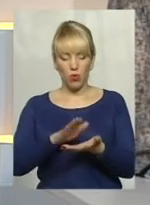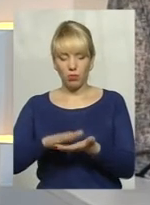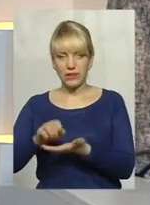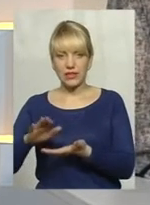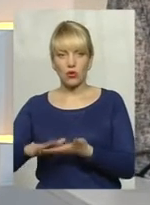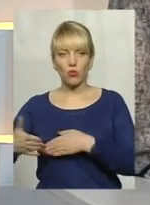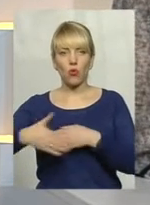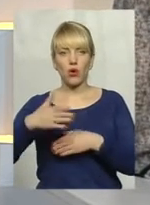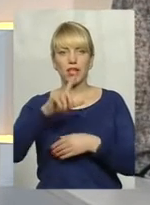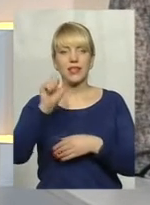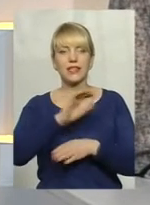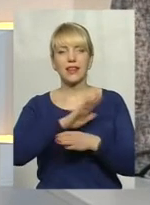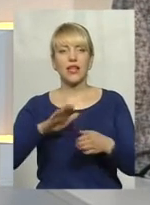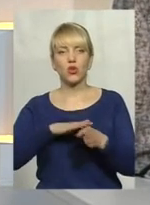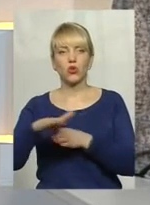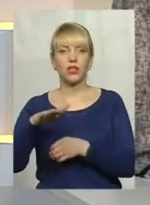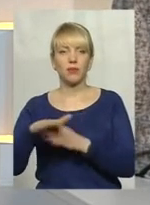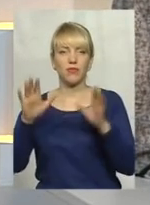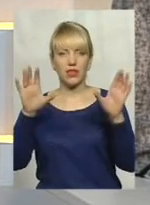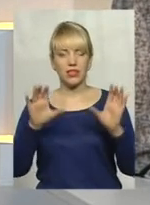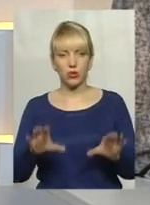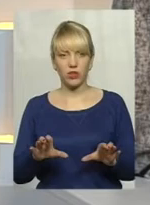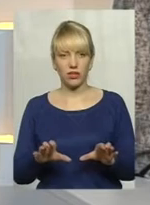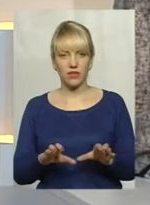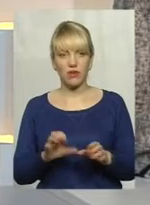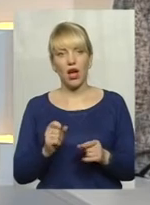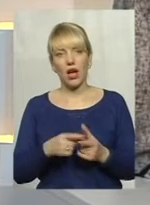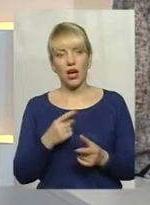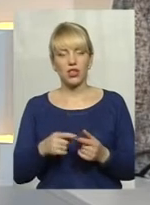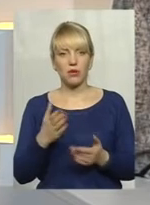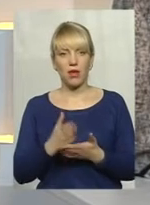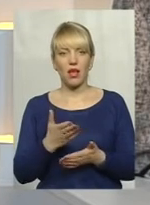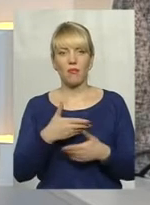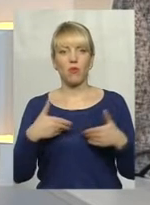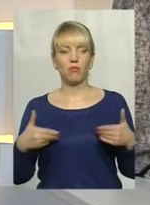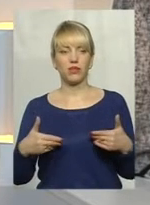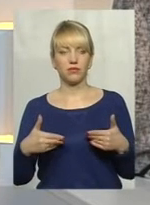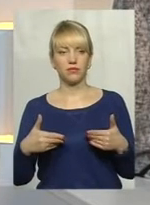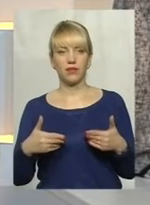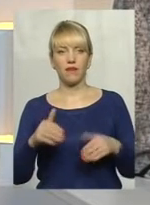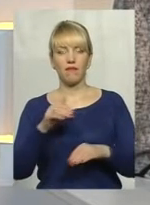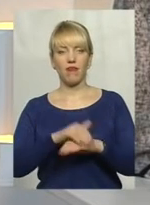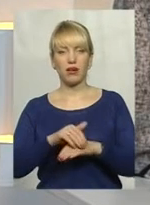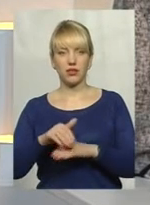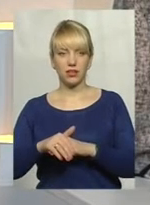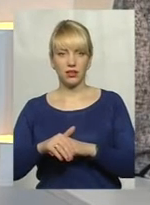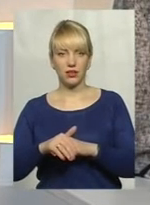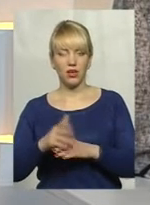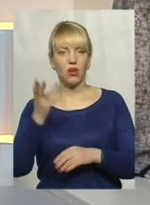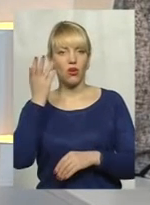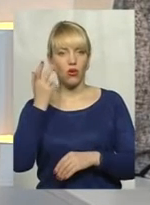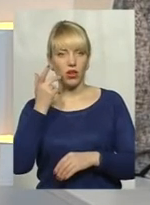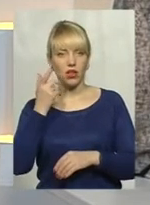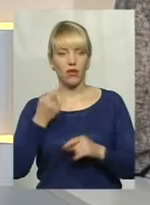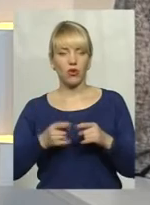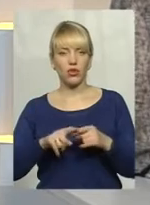за недотримання законодавства. А чи маємо ми факти, коли